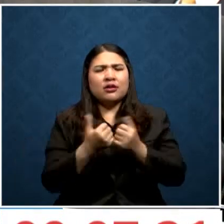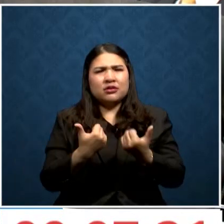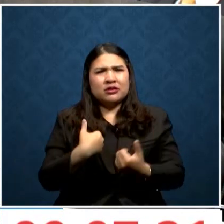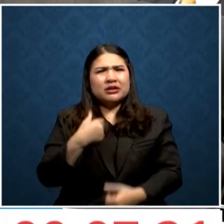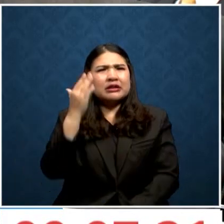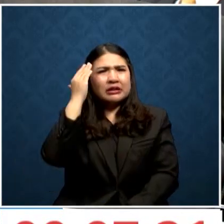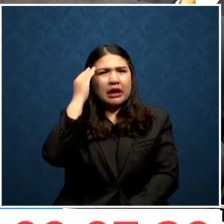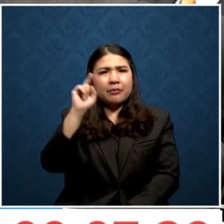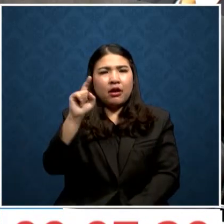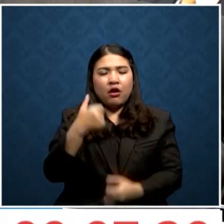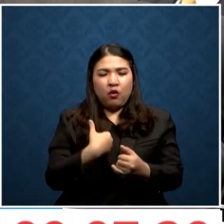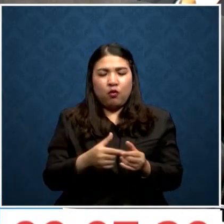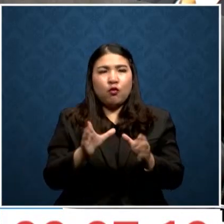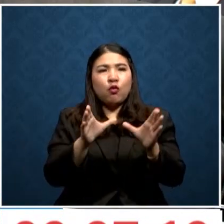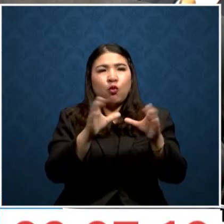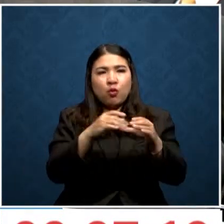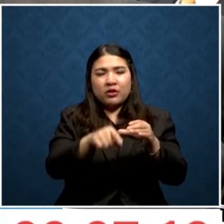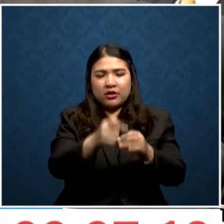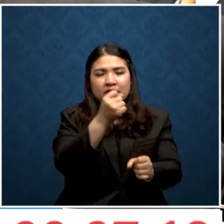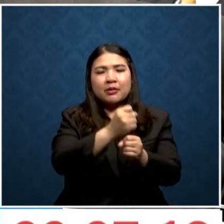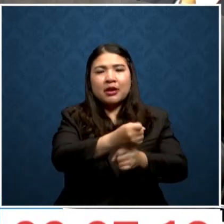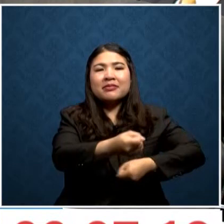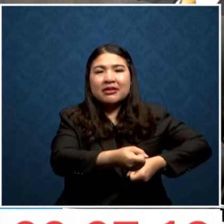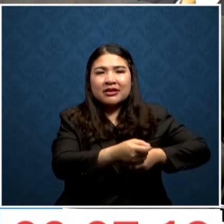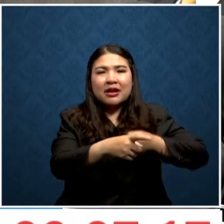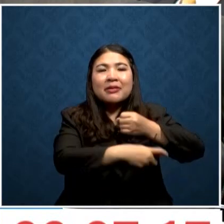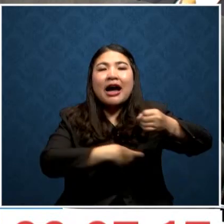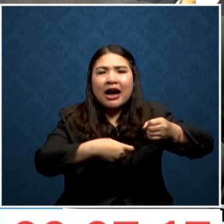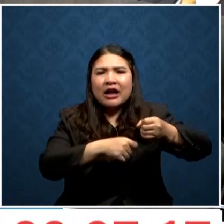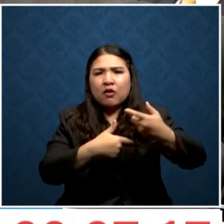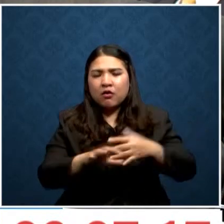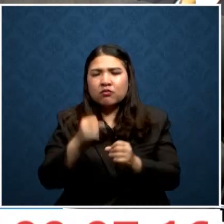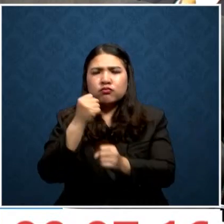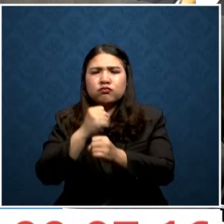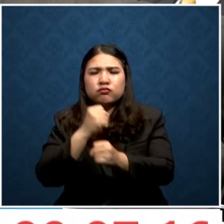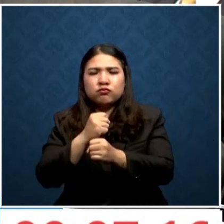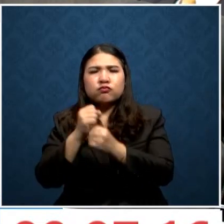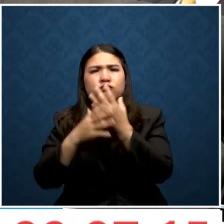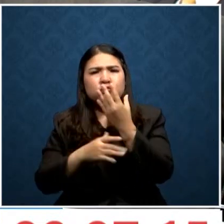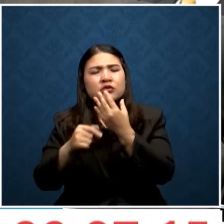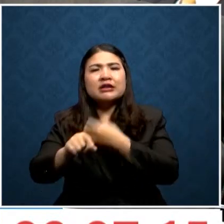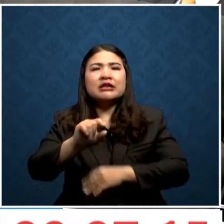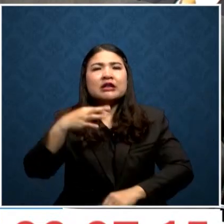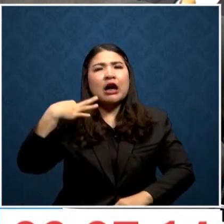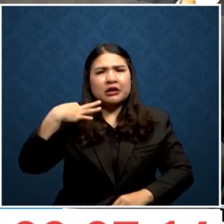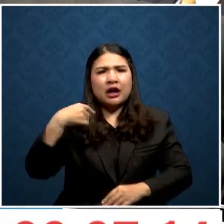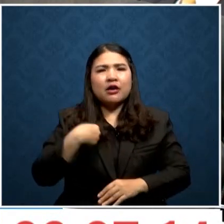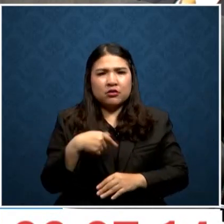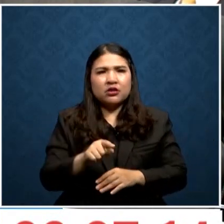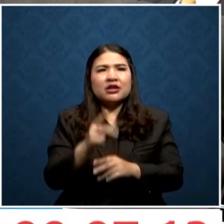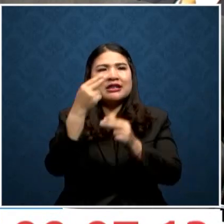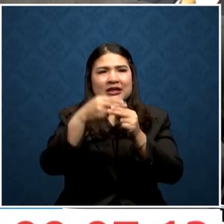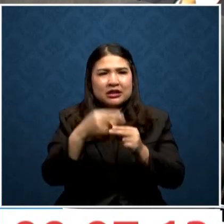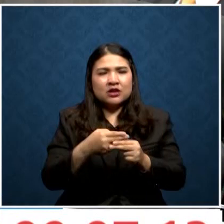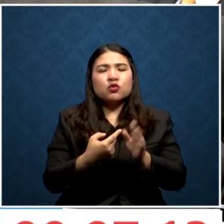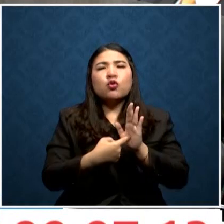มาชิกที่มาจากกลุ่มทำนานะครับและกลุ่มทำสวนเนี่ยฮะที่อาสาสมัครลงกรรมธิการนี้นะฮะผมขออนุญาตเอ่ยนาม